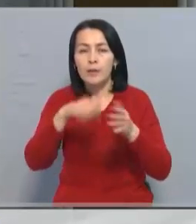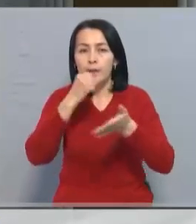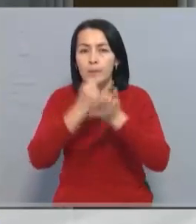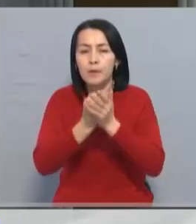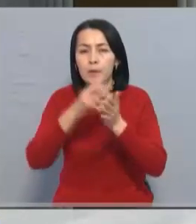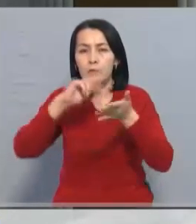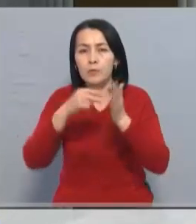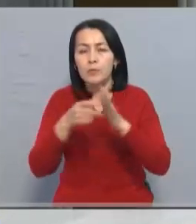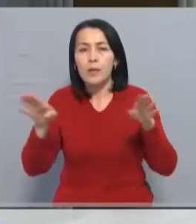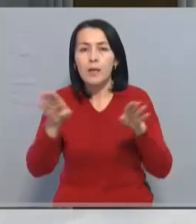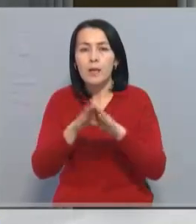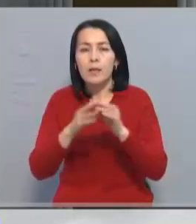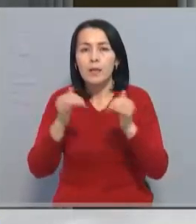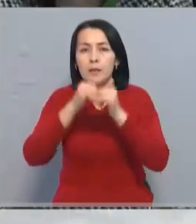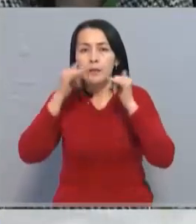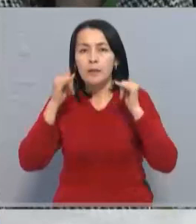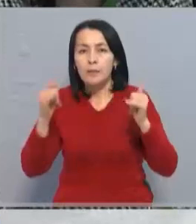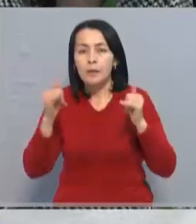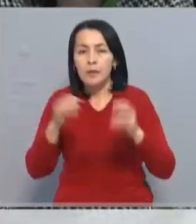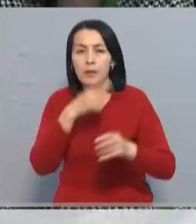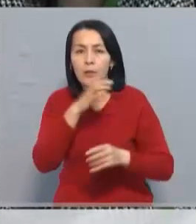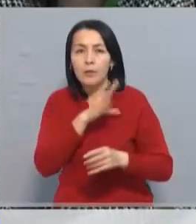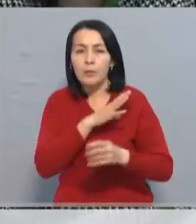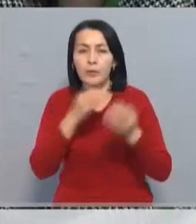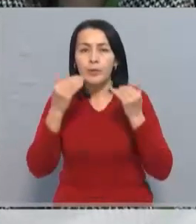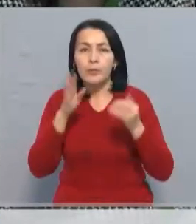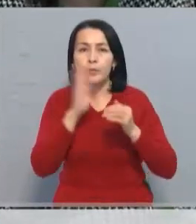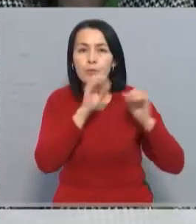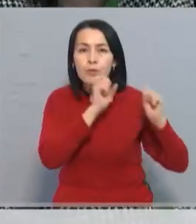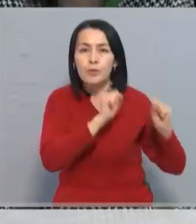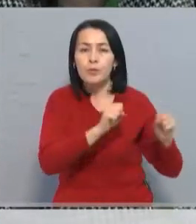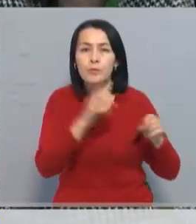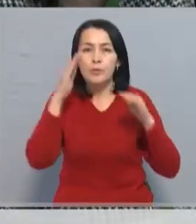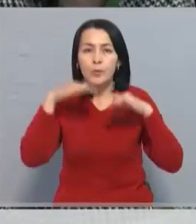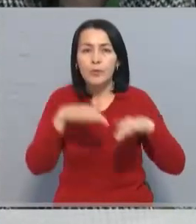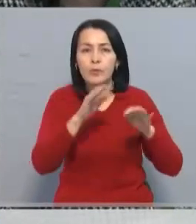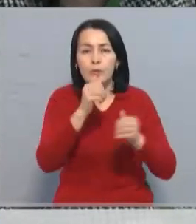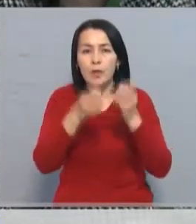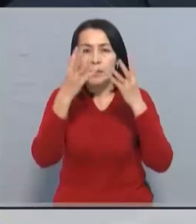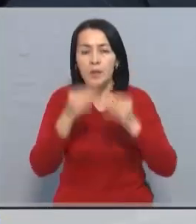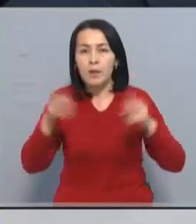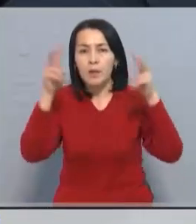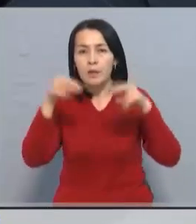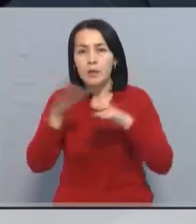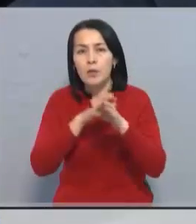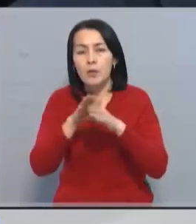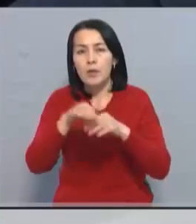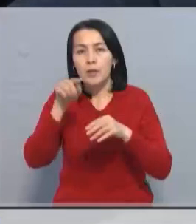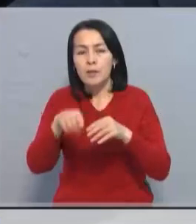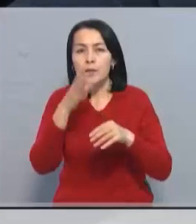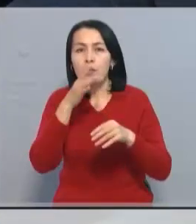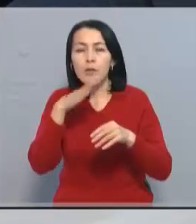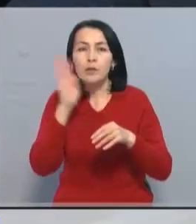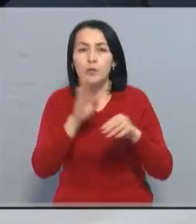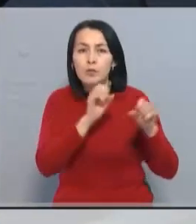бекітілген жоспарға сәйкес жүзеге асырылып жатқанын жеткізді. Су қоймалары мен өзендерге күнделікті мониторинг жүргізілуде деген ол қазіргі таңда